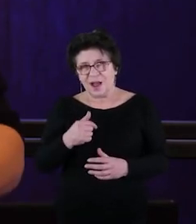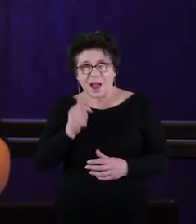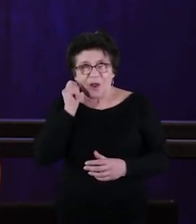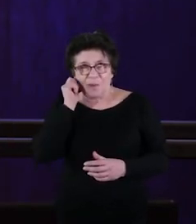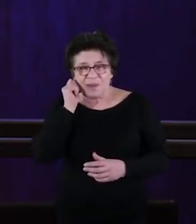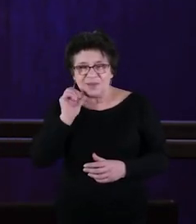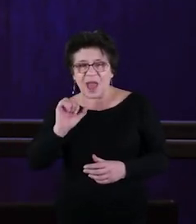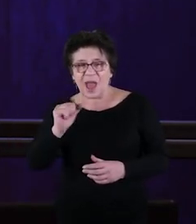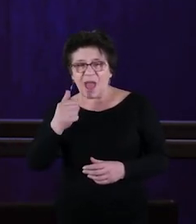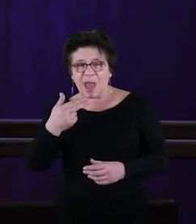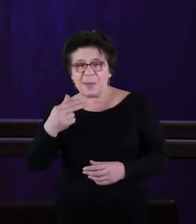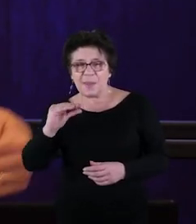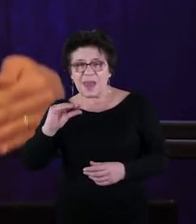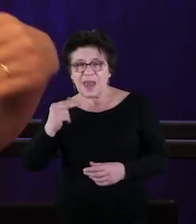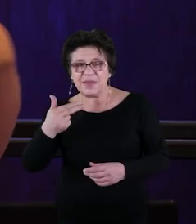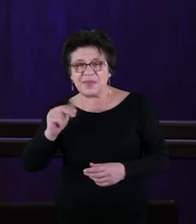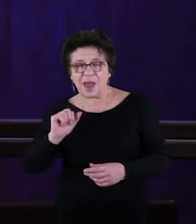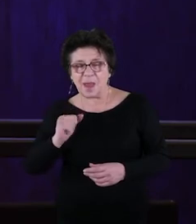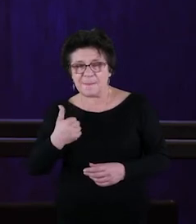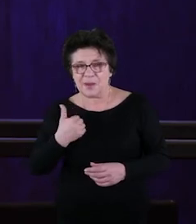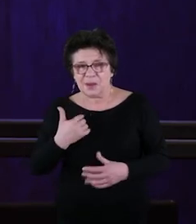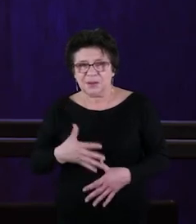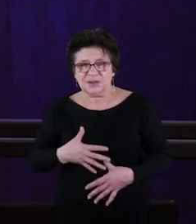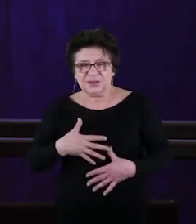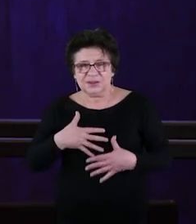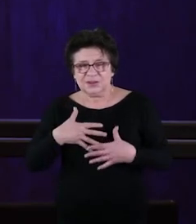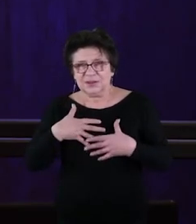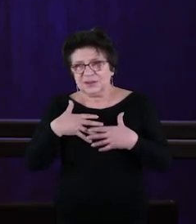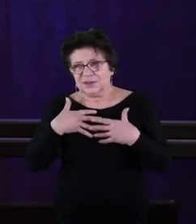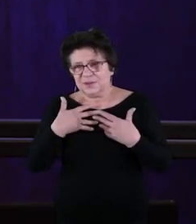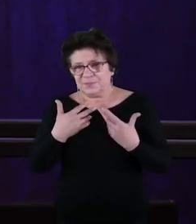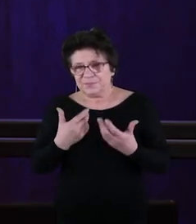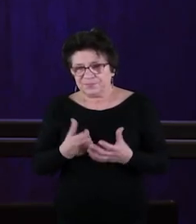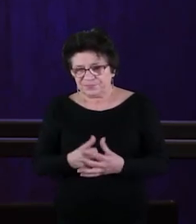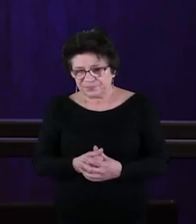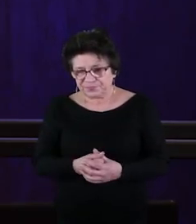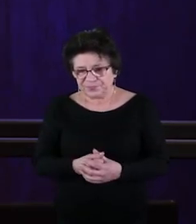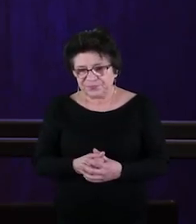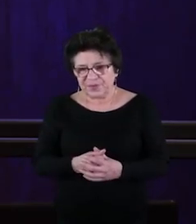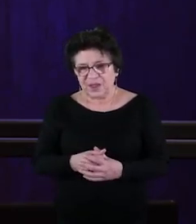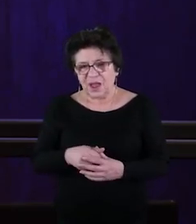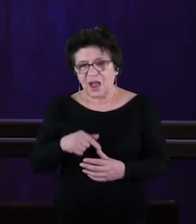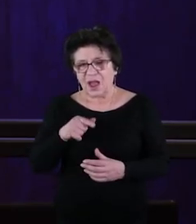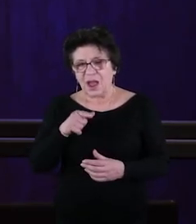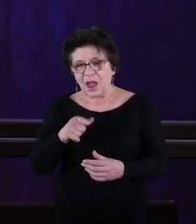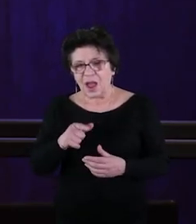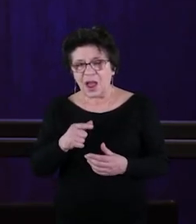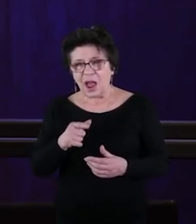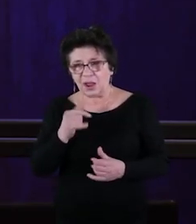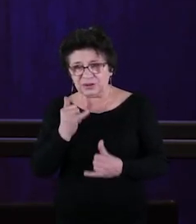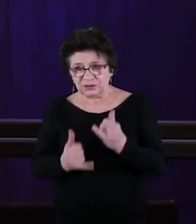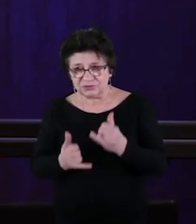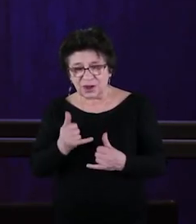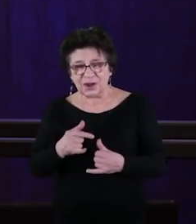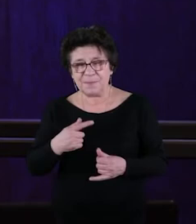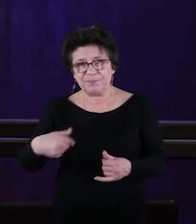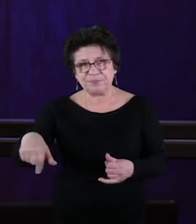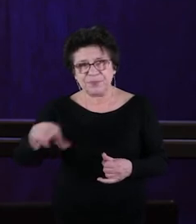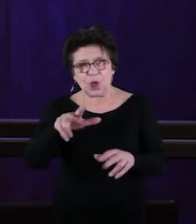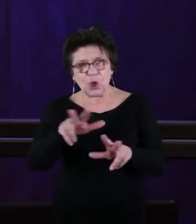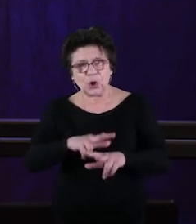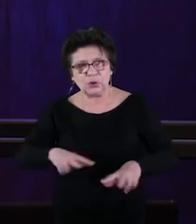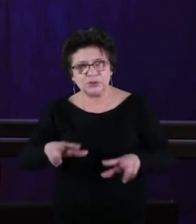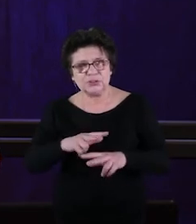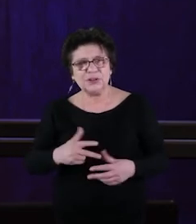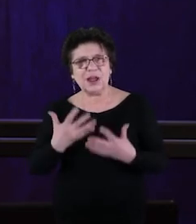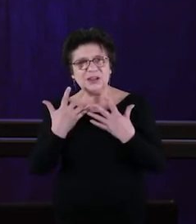przejęta ma tylko na umówione znak jak wszyscy będą jechać do teatru to ona ma powiedzieć że nie chce jechać ponieważ się źle poczuła a